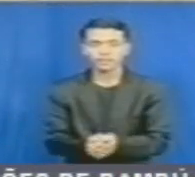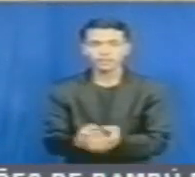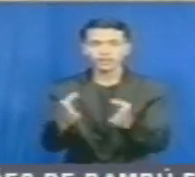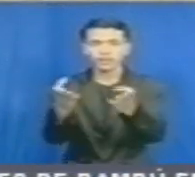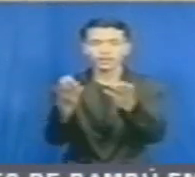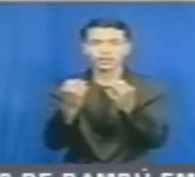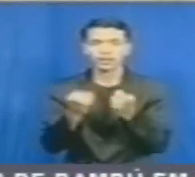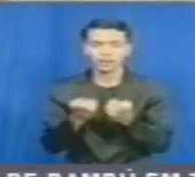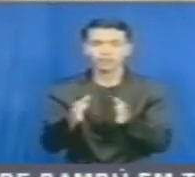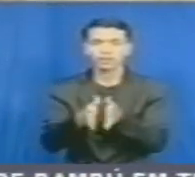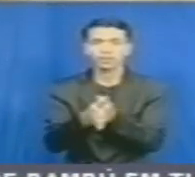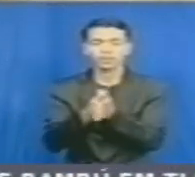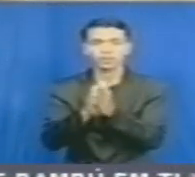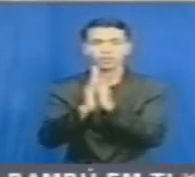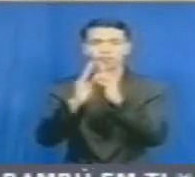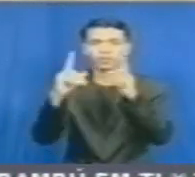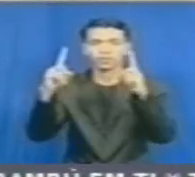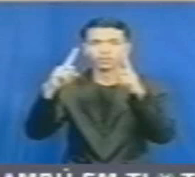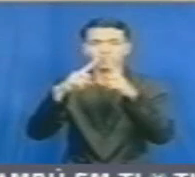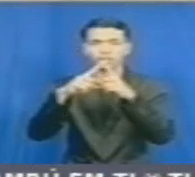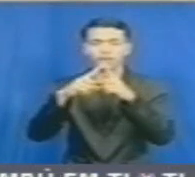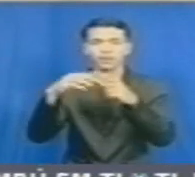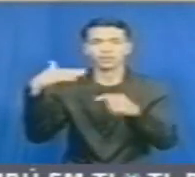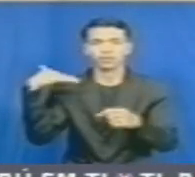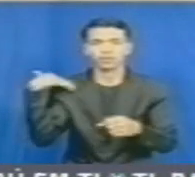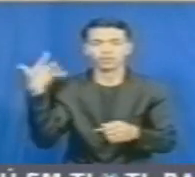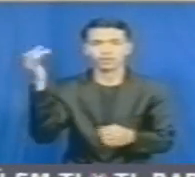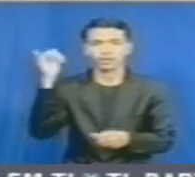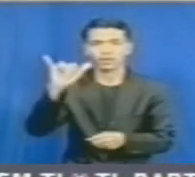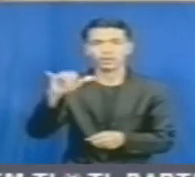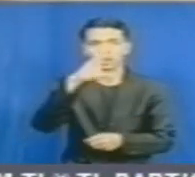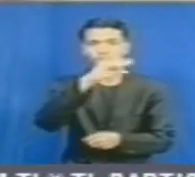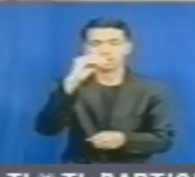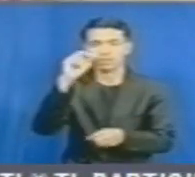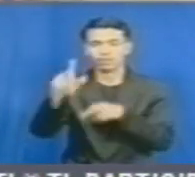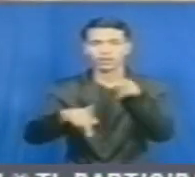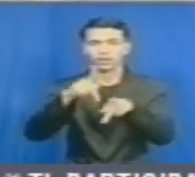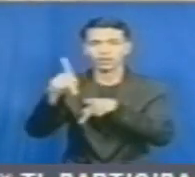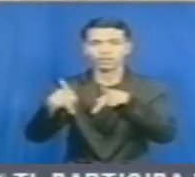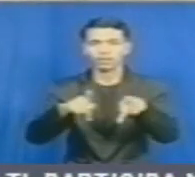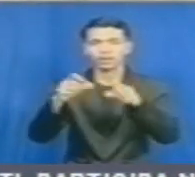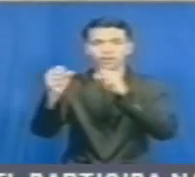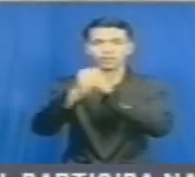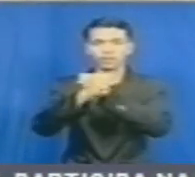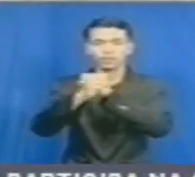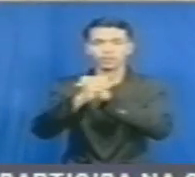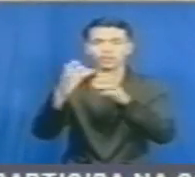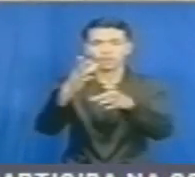cara khusu ba liu jovens ira o ema neve mak autor neve mak foti sai sasanda